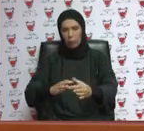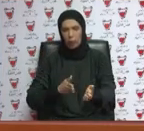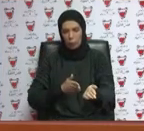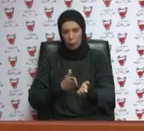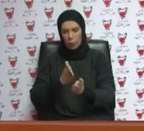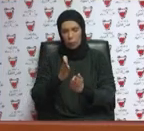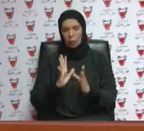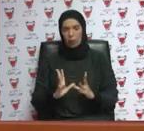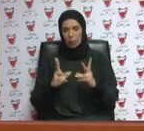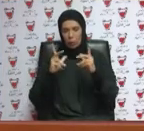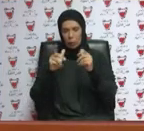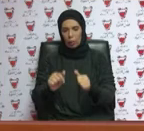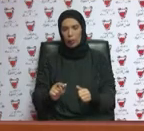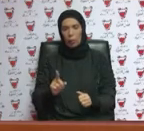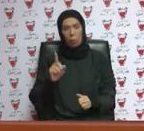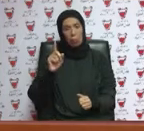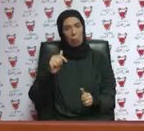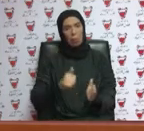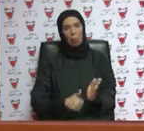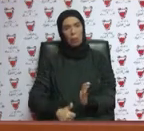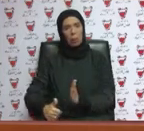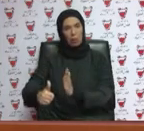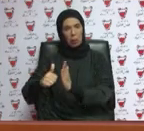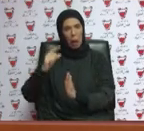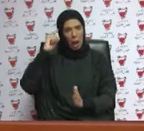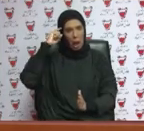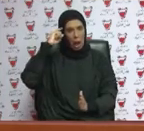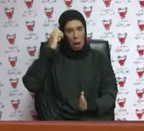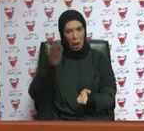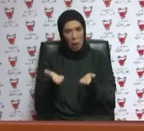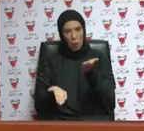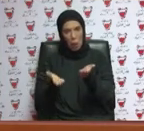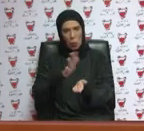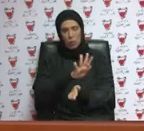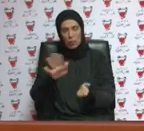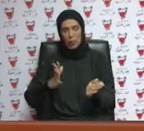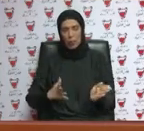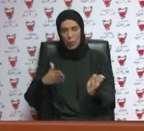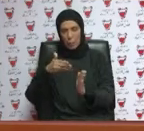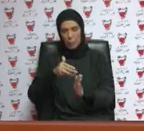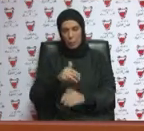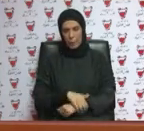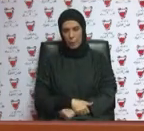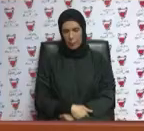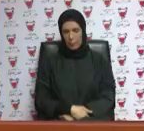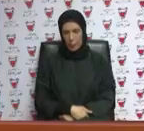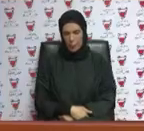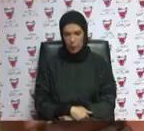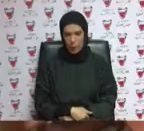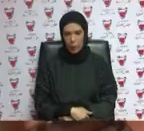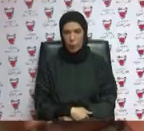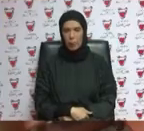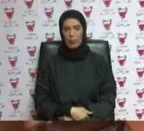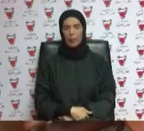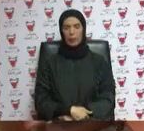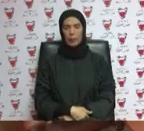والازدهار بفضل قيادته الحكيمة وشعبها الوفي. شكرا معالي الرئيس.